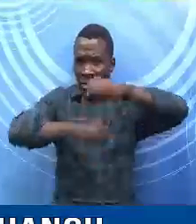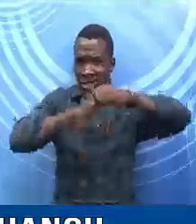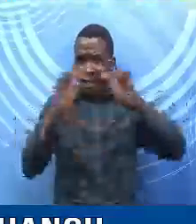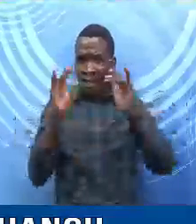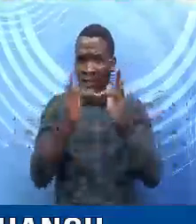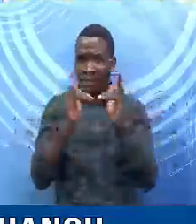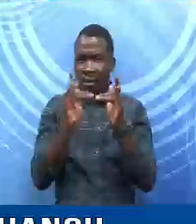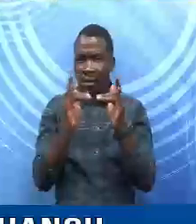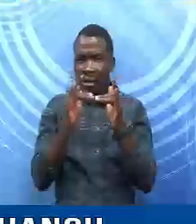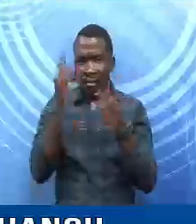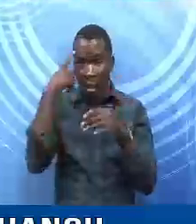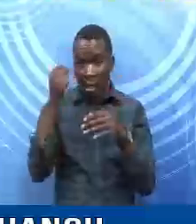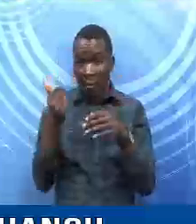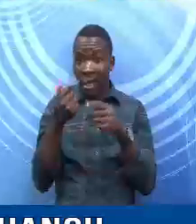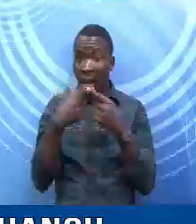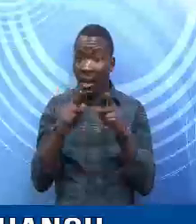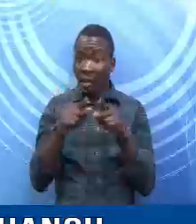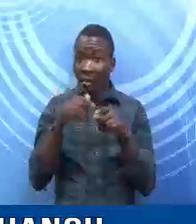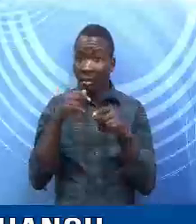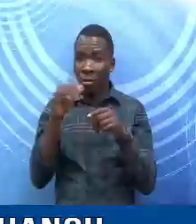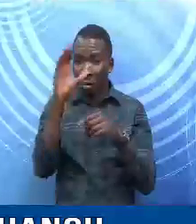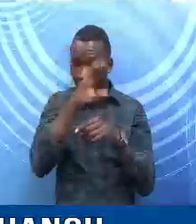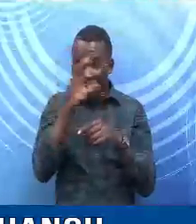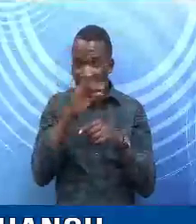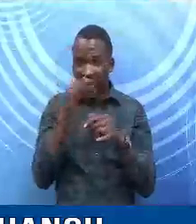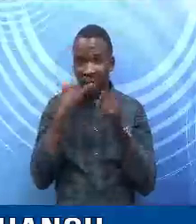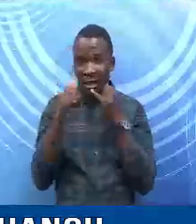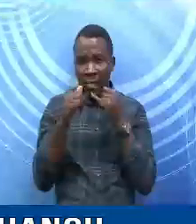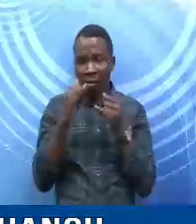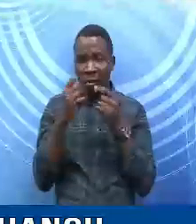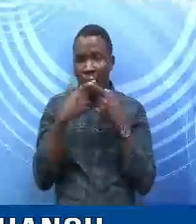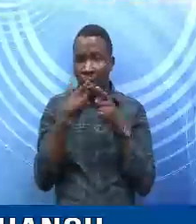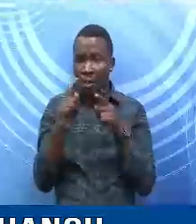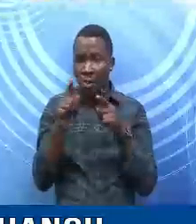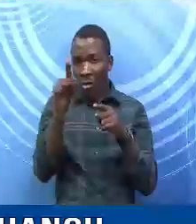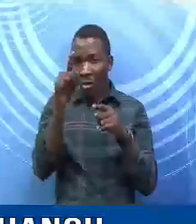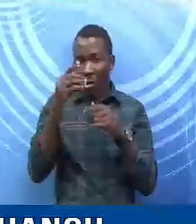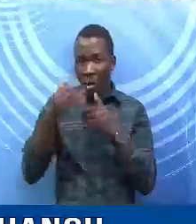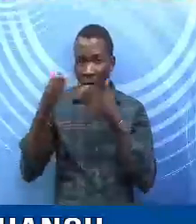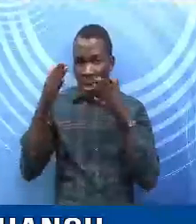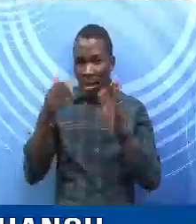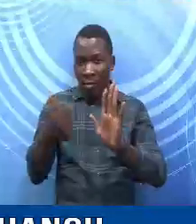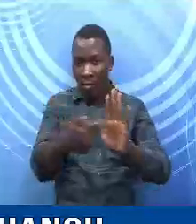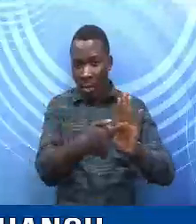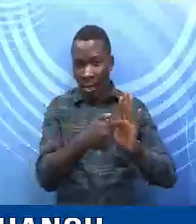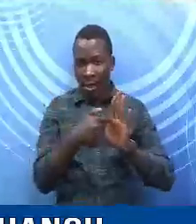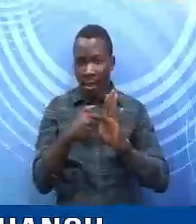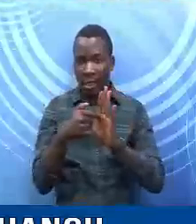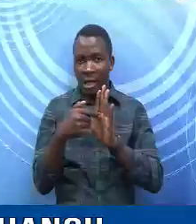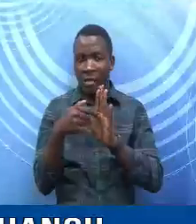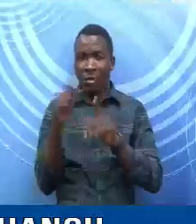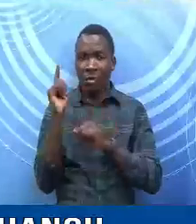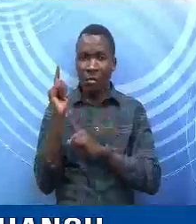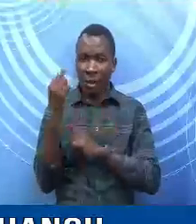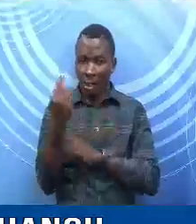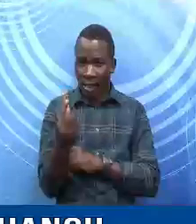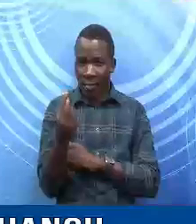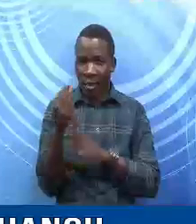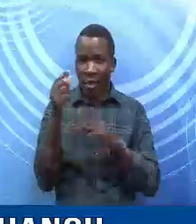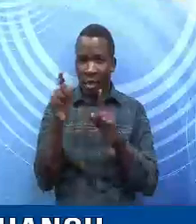amakuru ku bakozi ibi nubwo bwose abatuye muri aka gace babwiye BTN TV ko hagaragara umutekano muke ndetse n'abajura ku buryo bukabije